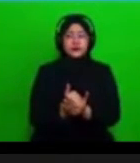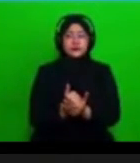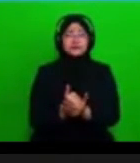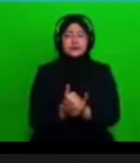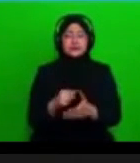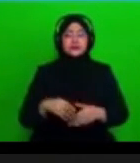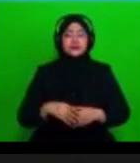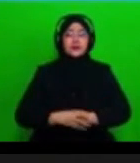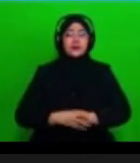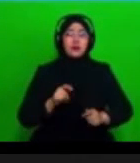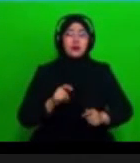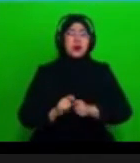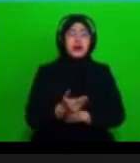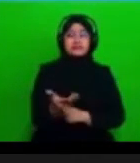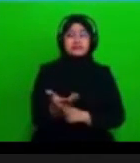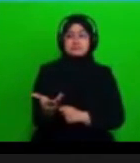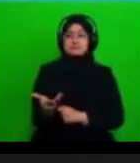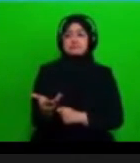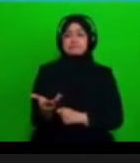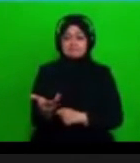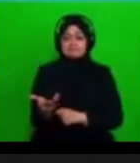mendisrupsi,